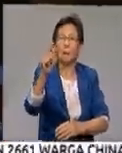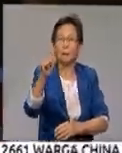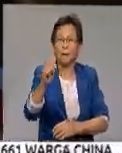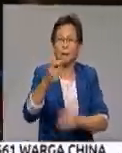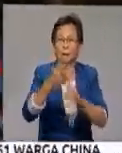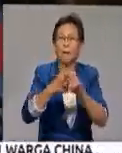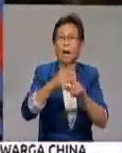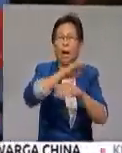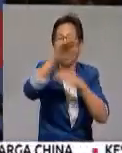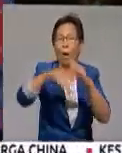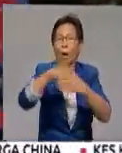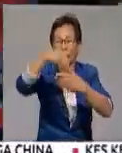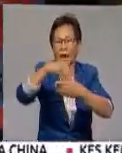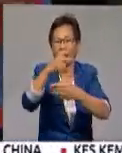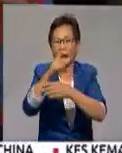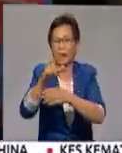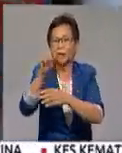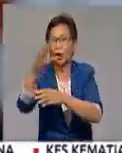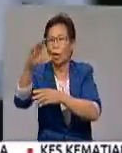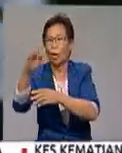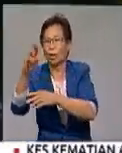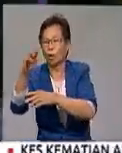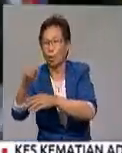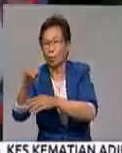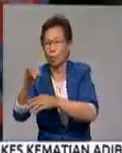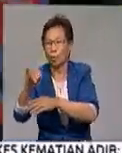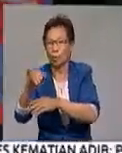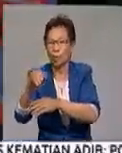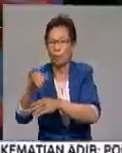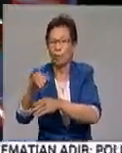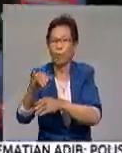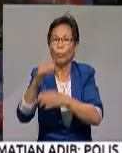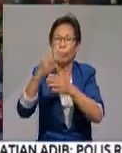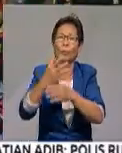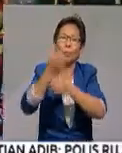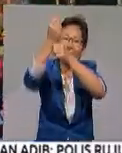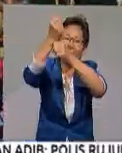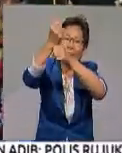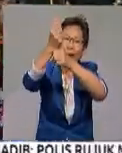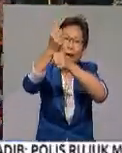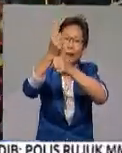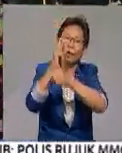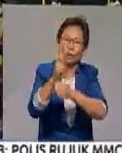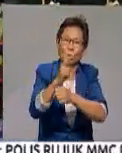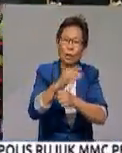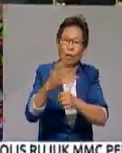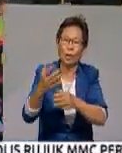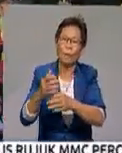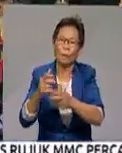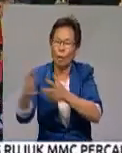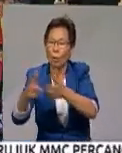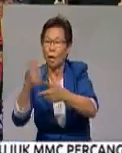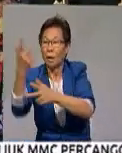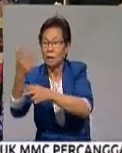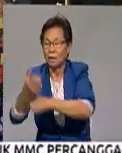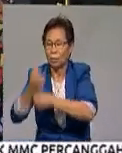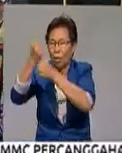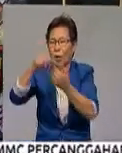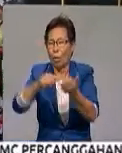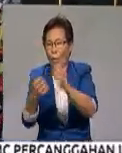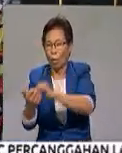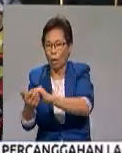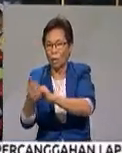pasukan allinkl.com Munich Motorsport mengungguli perlumbaan kedua manakala perlumbaan ketiga pula dimenangi